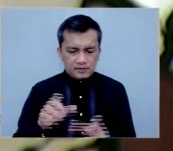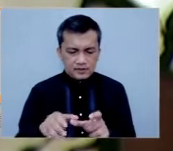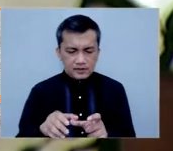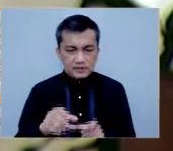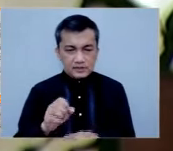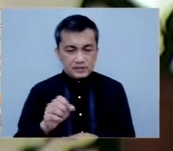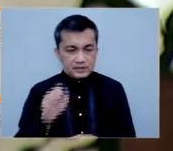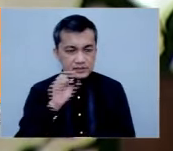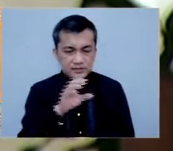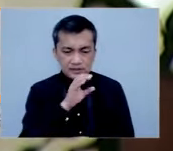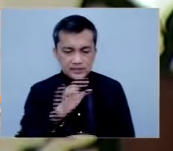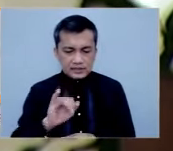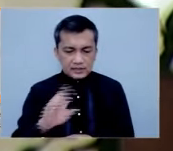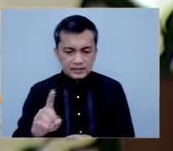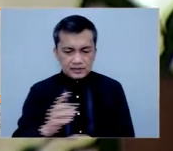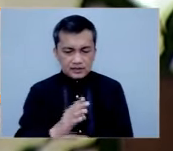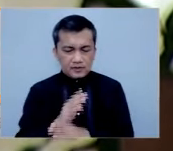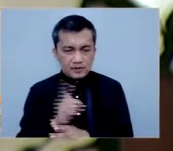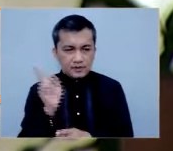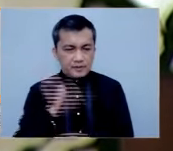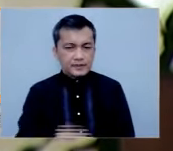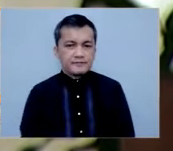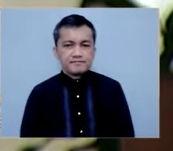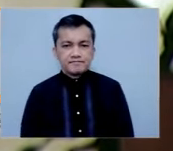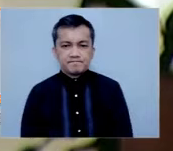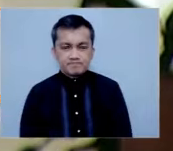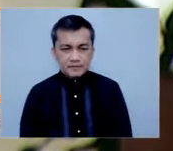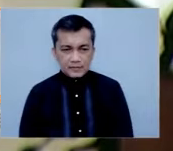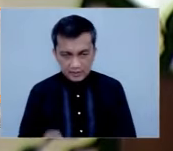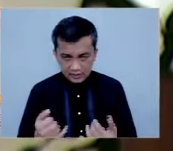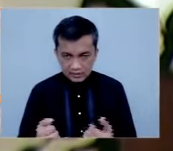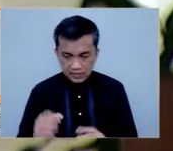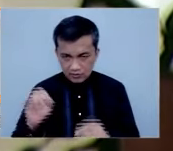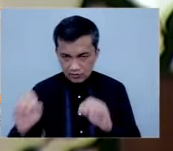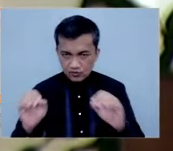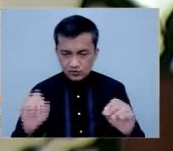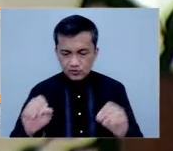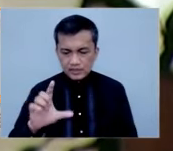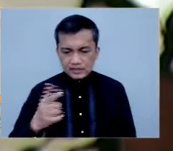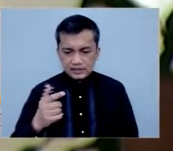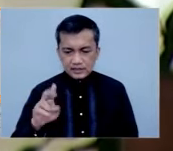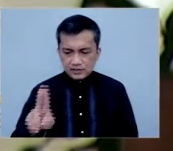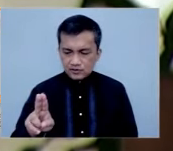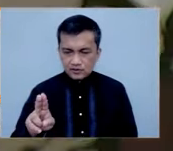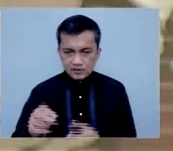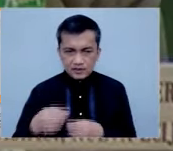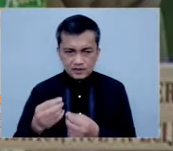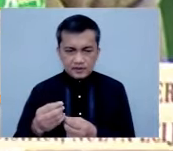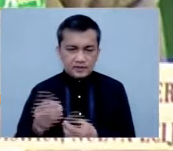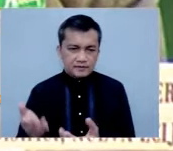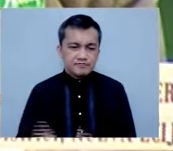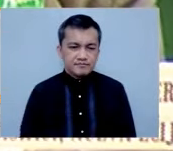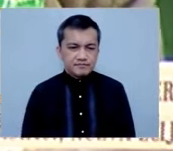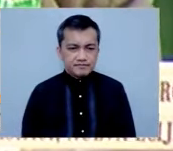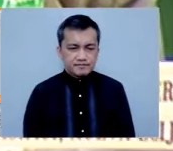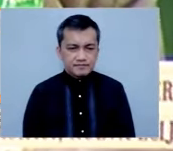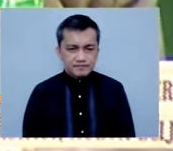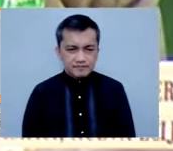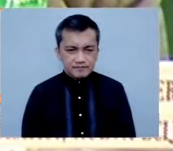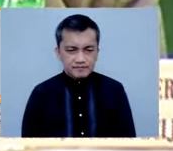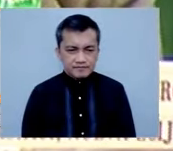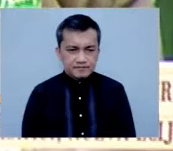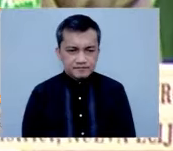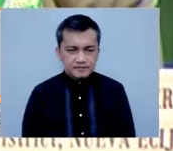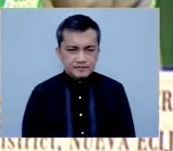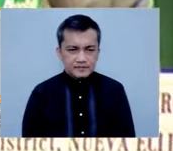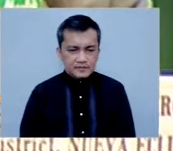para maiwasan ang pamimeke nito. Sa ngayon kasi, kanya-kanyang LGU ang nag-i-issue nito. Ayon kay